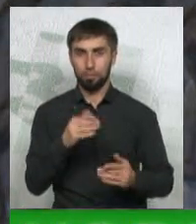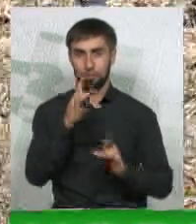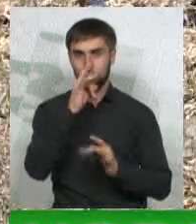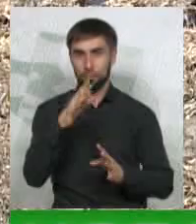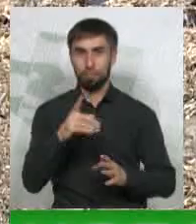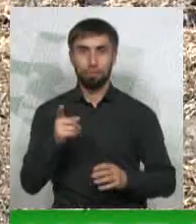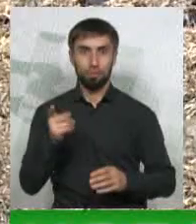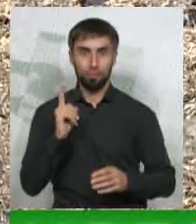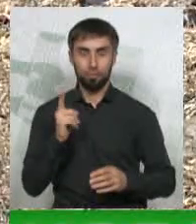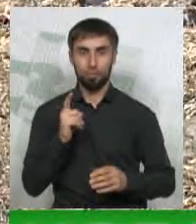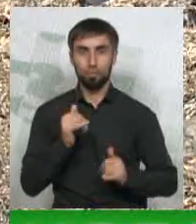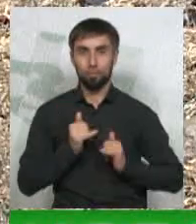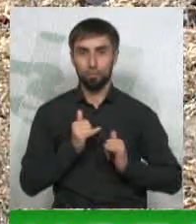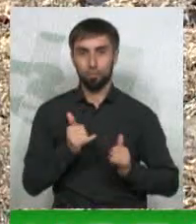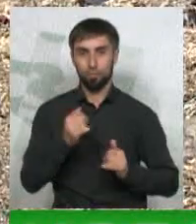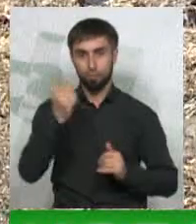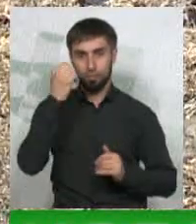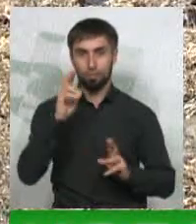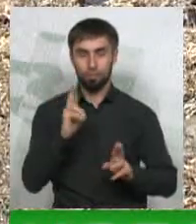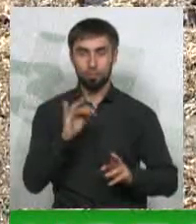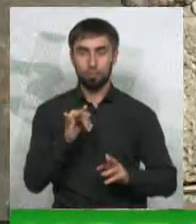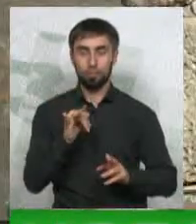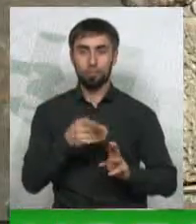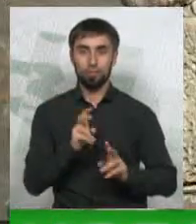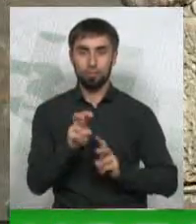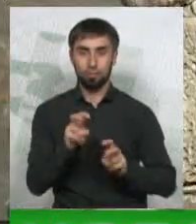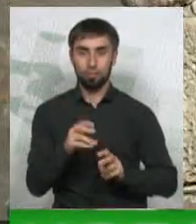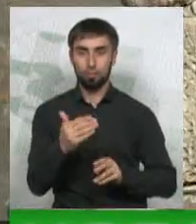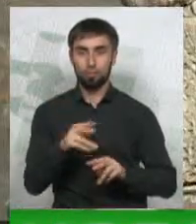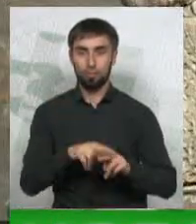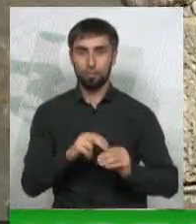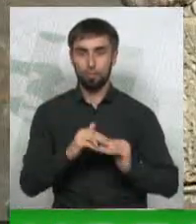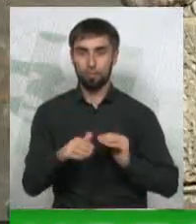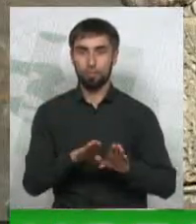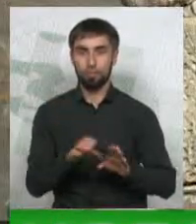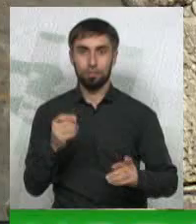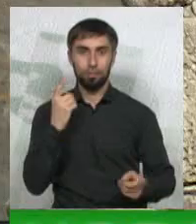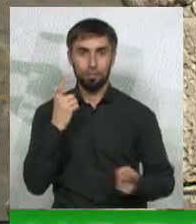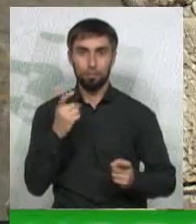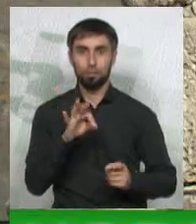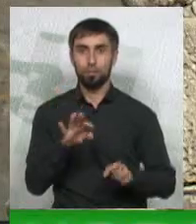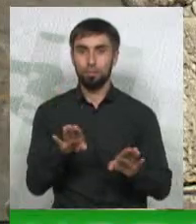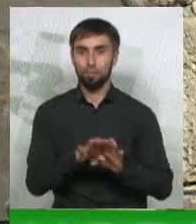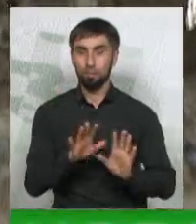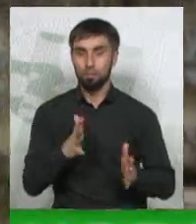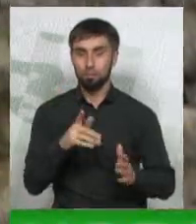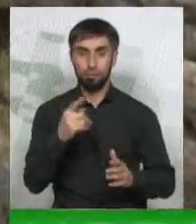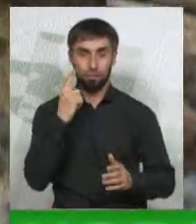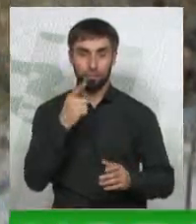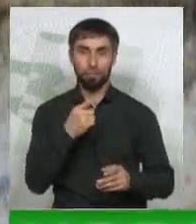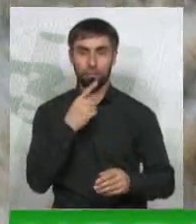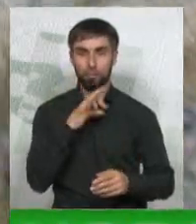культурному прошлому, чтить память предков и соблюдать правила посещения заповедной зоны, а также информировать о подобных происшествиях